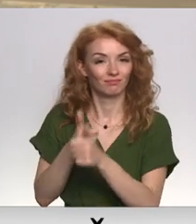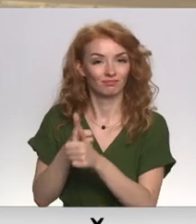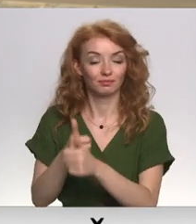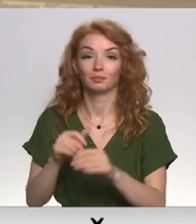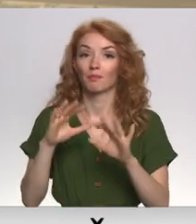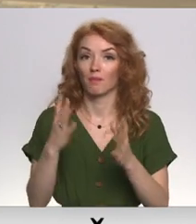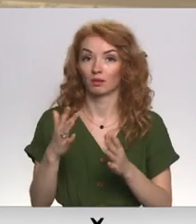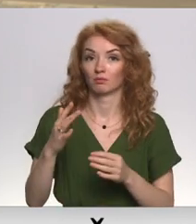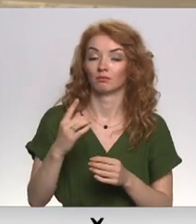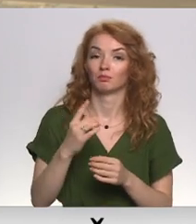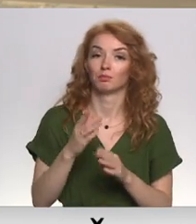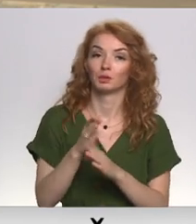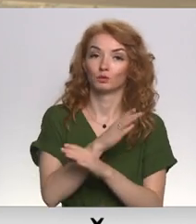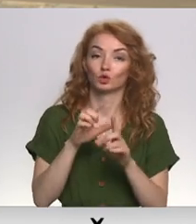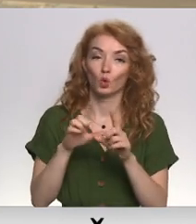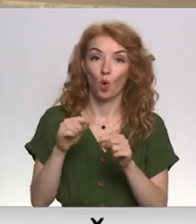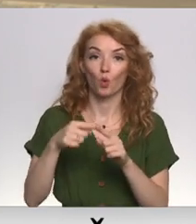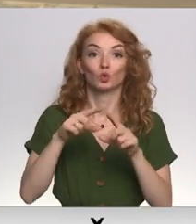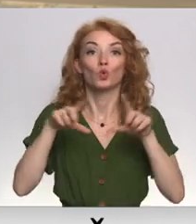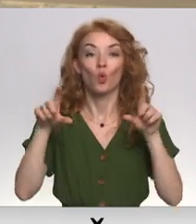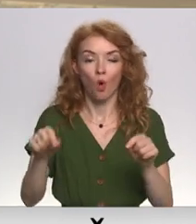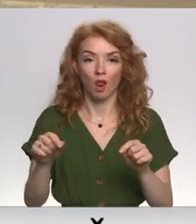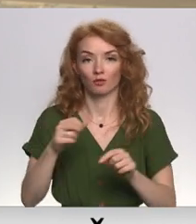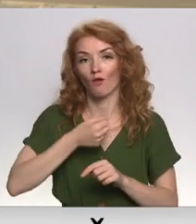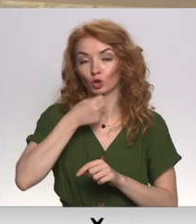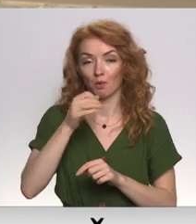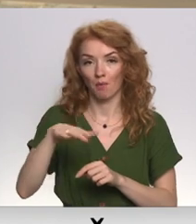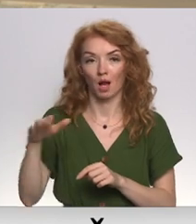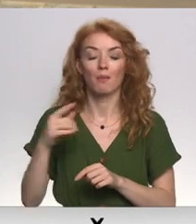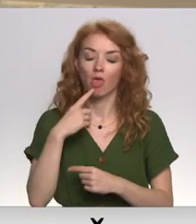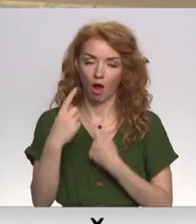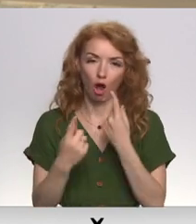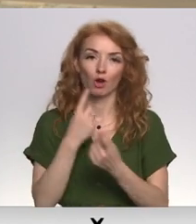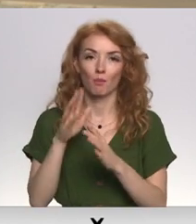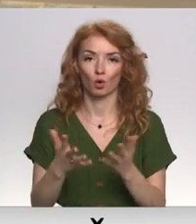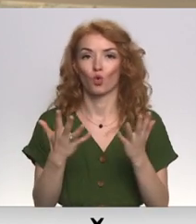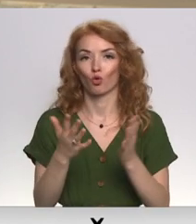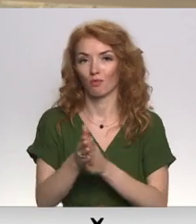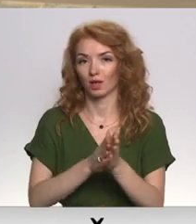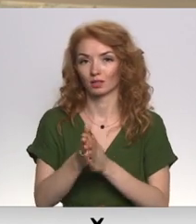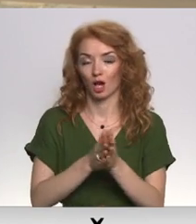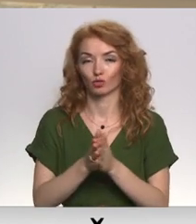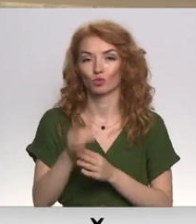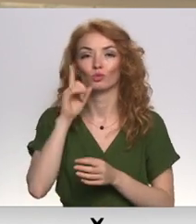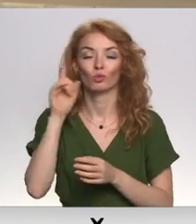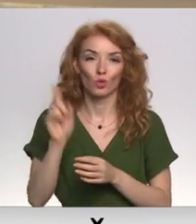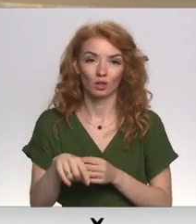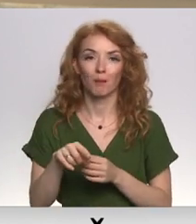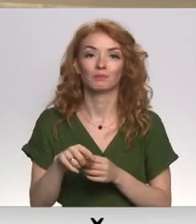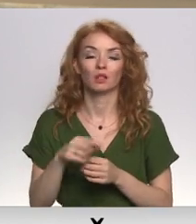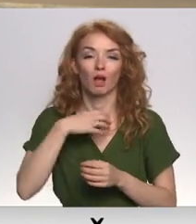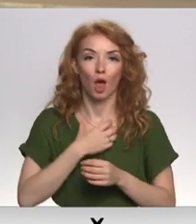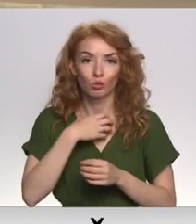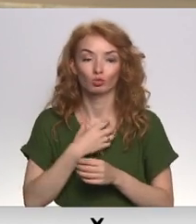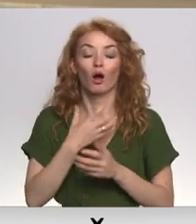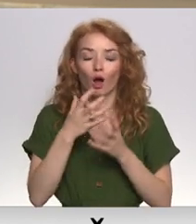ar tādiem pirmskolas vecuma bērniem un skolas vecuma bērniem būtu jārunā par roku mazgāšanu. Skaidrs, ka no tādas klepošanas